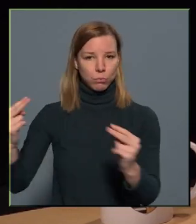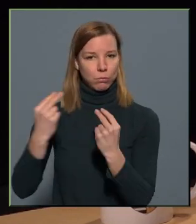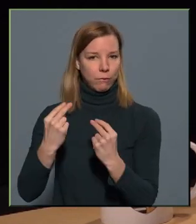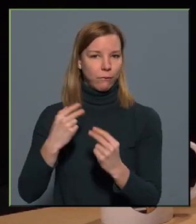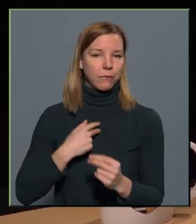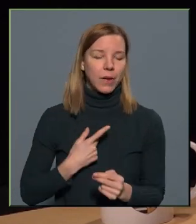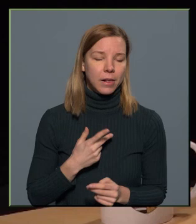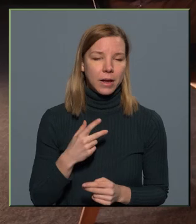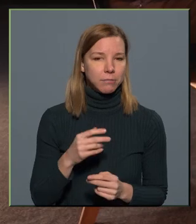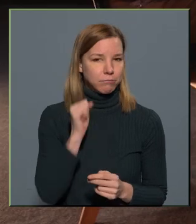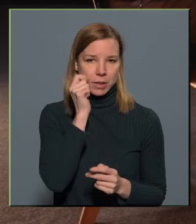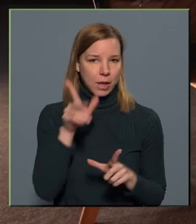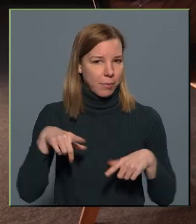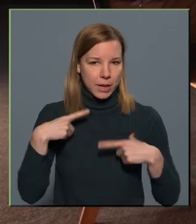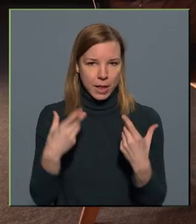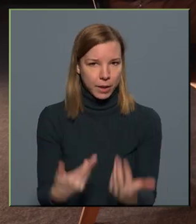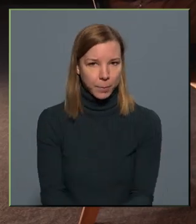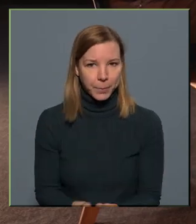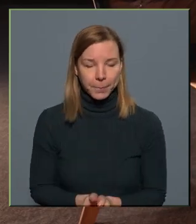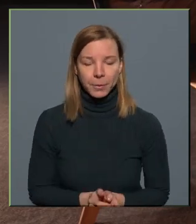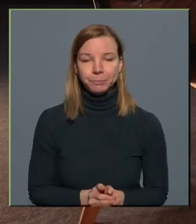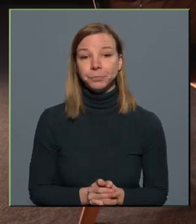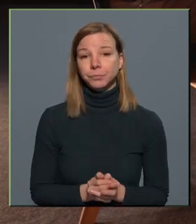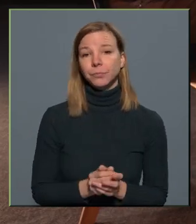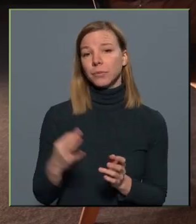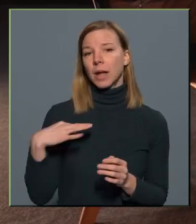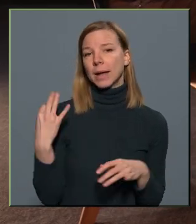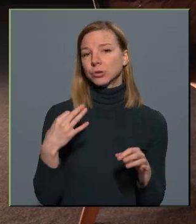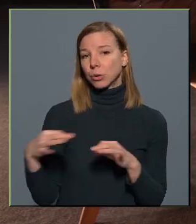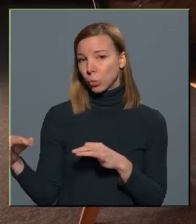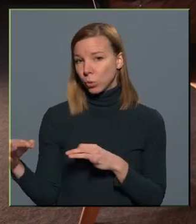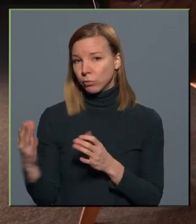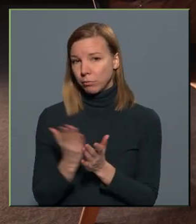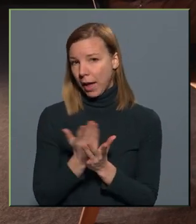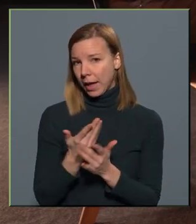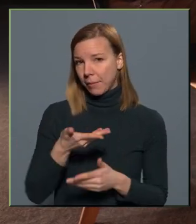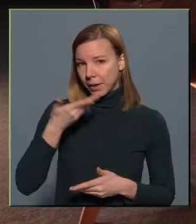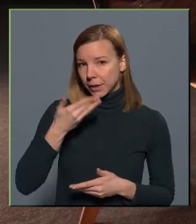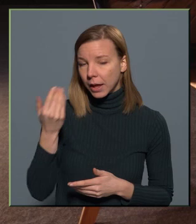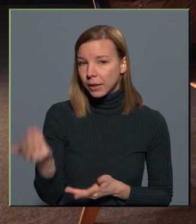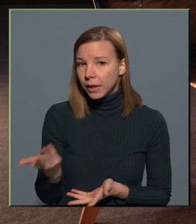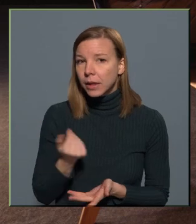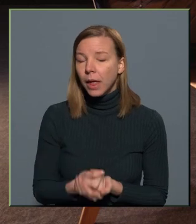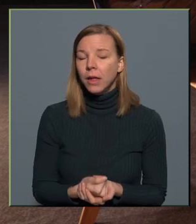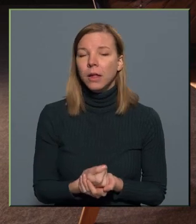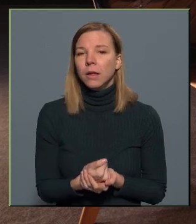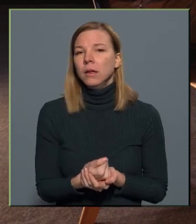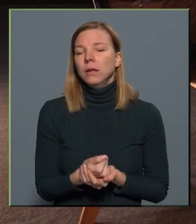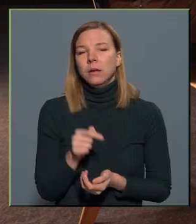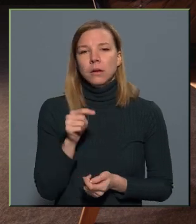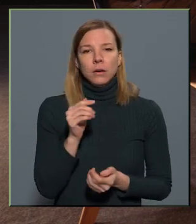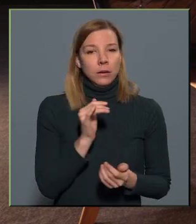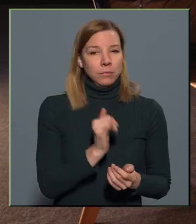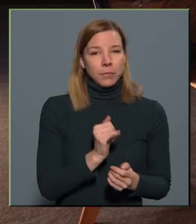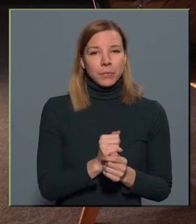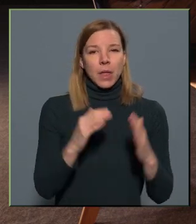a mindennapokban. Az egészségügyet és az egészséget is említette. Ugye a házi